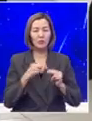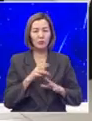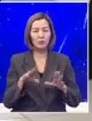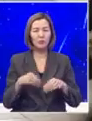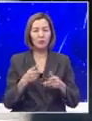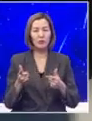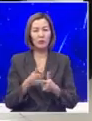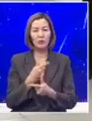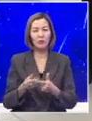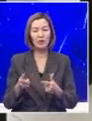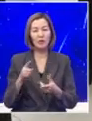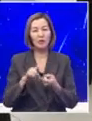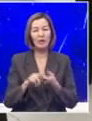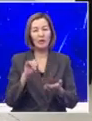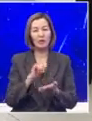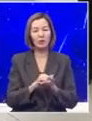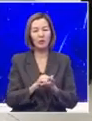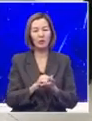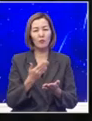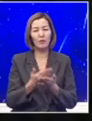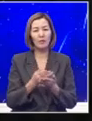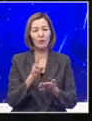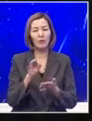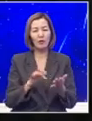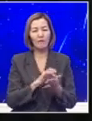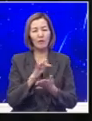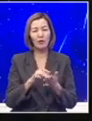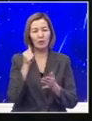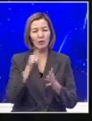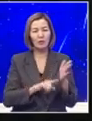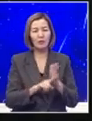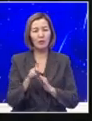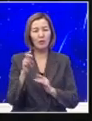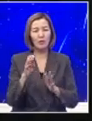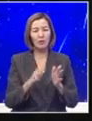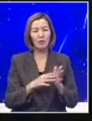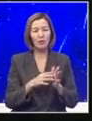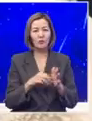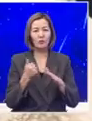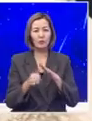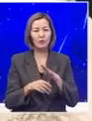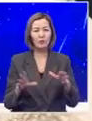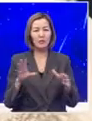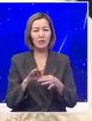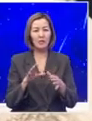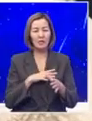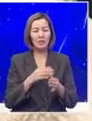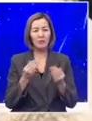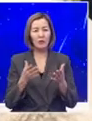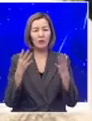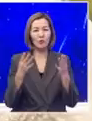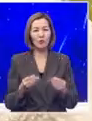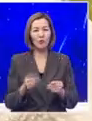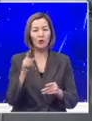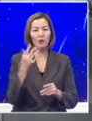арасында байланыс орнату. Мәселен, Қонаев қаласында жыл басынан 209 адам жұмыссыз санатында тіркеліпті. Бүгінде